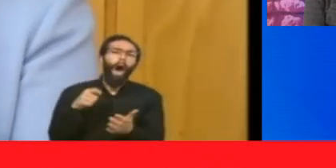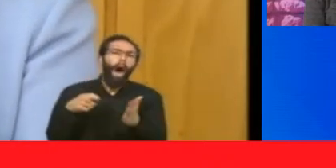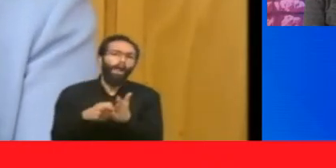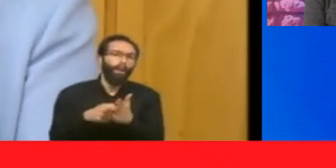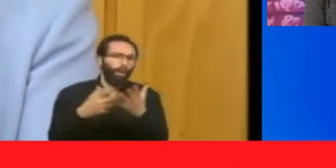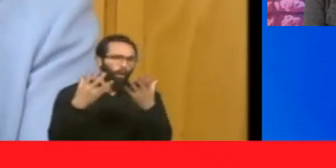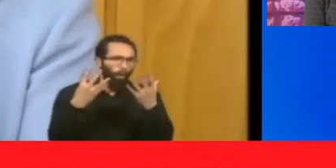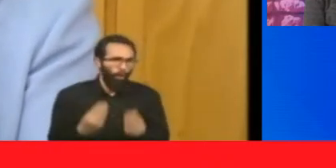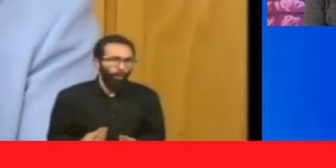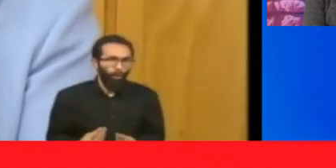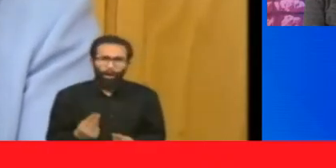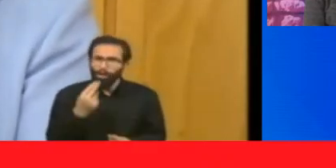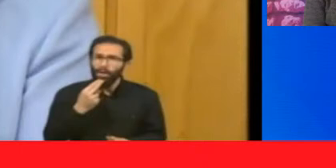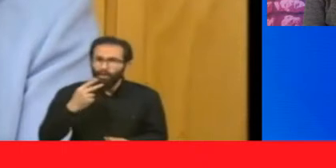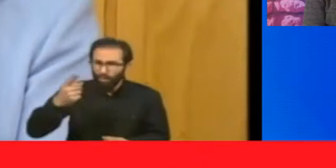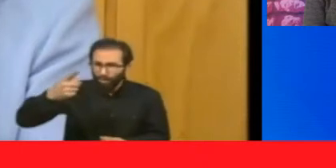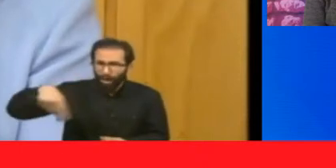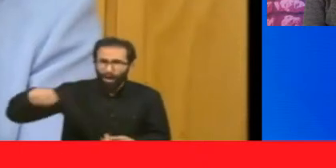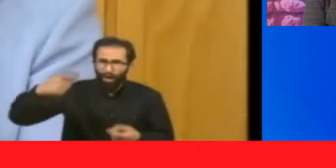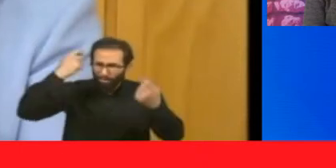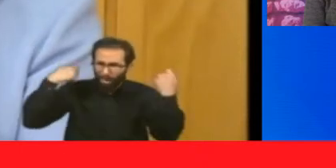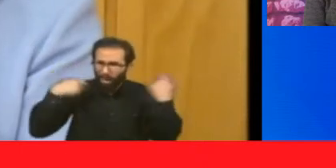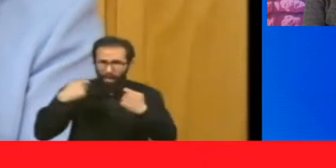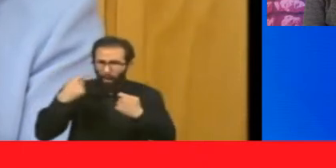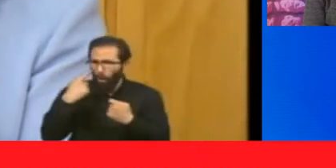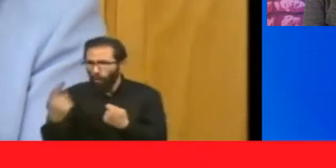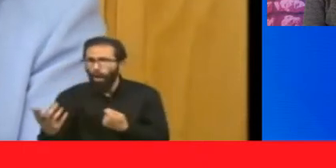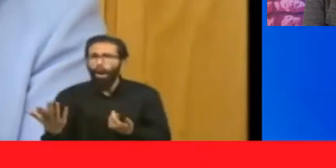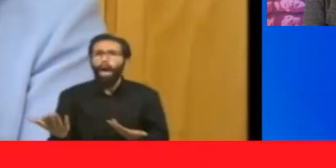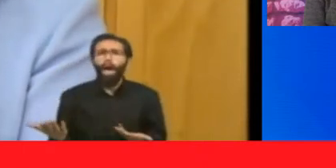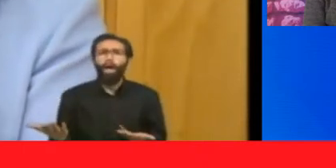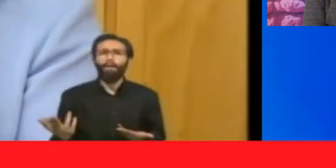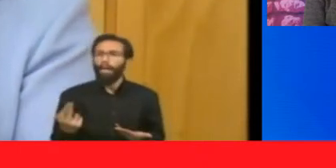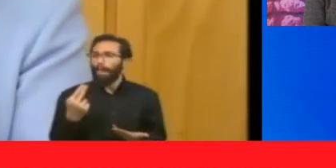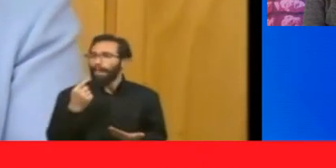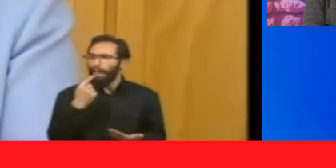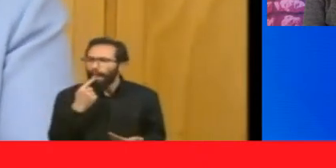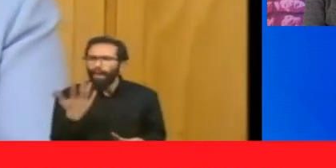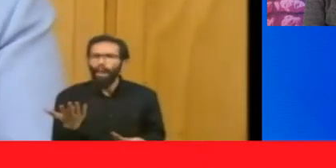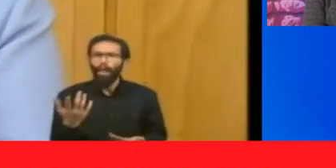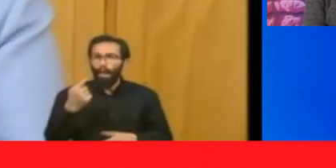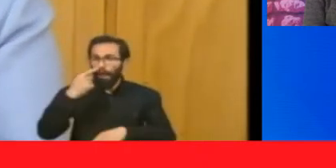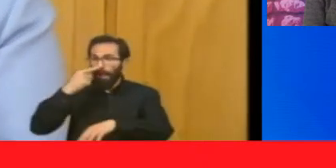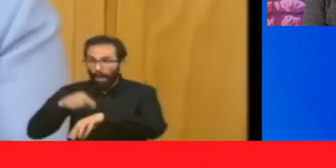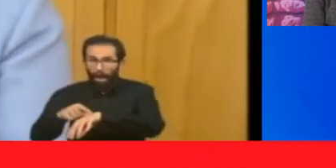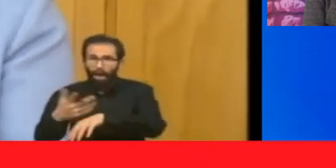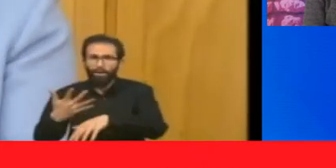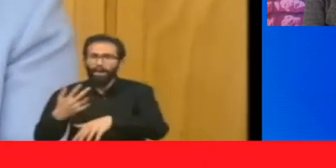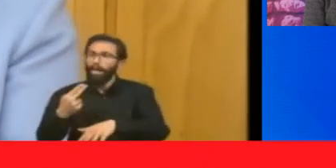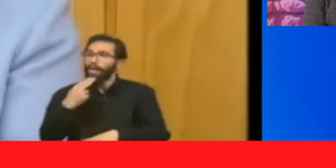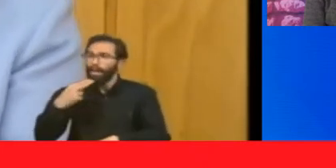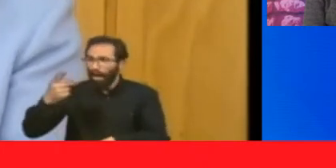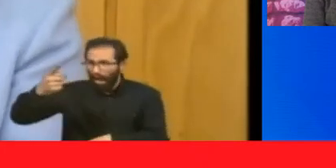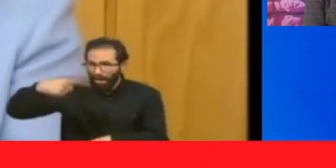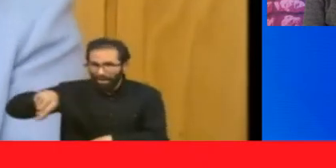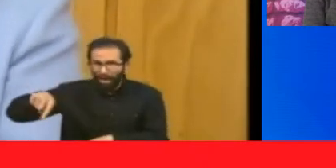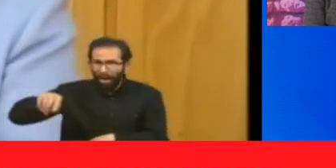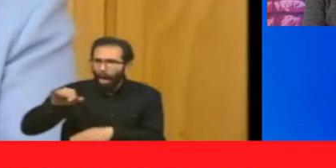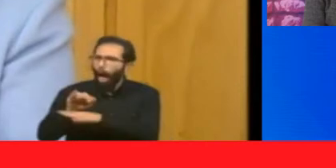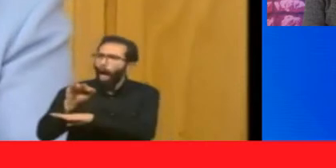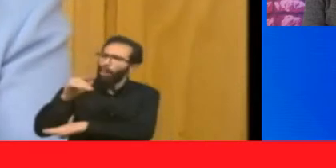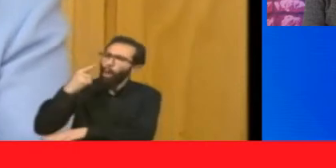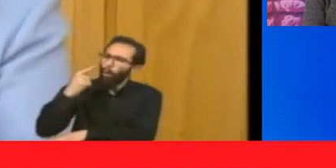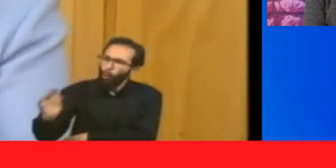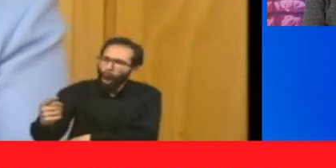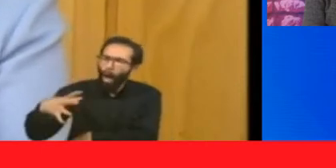Kadınları başının örtüsüne göre, kadınları diline ve inancına göre, kadınları yaşam tarzına